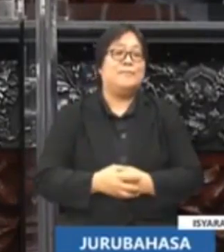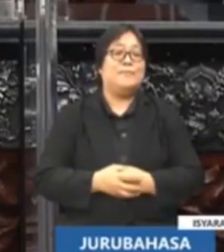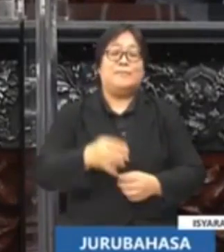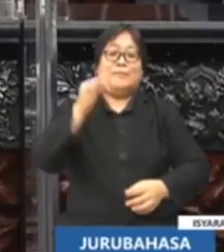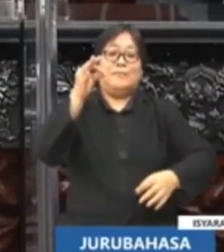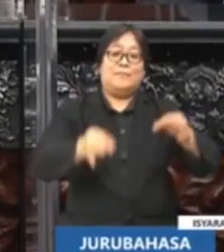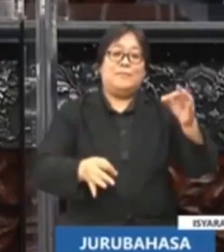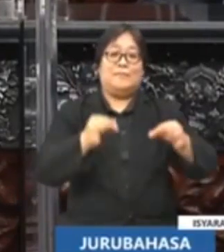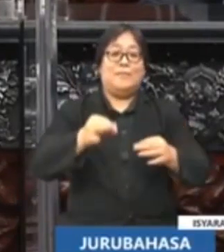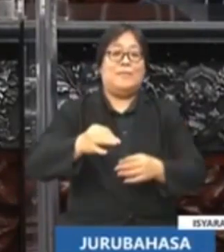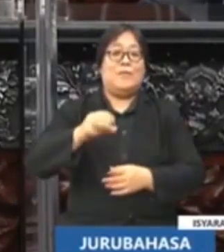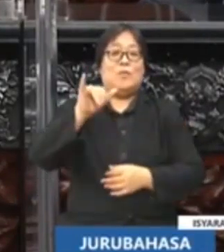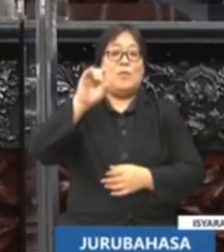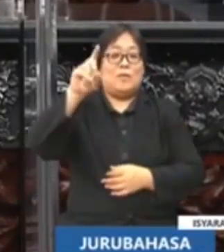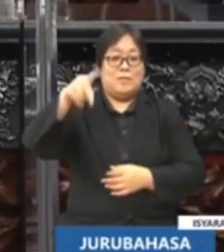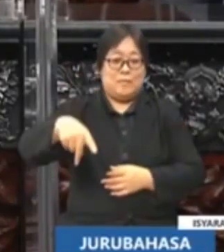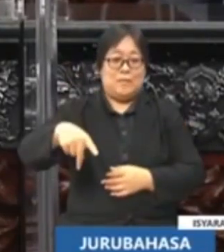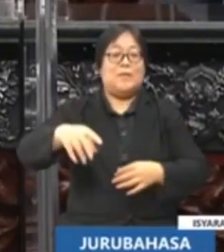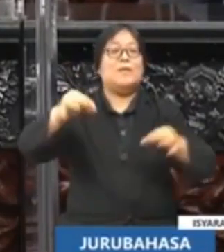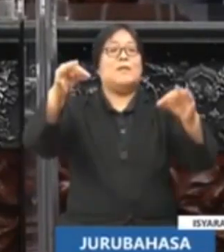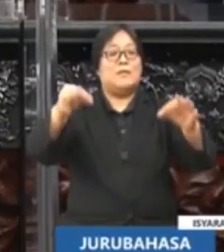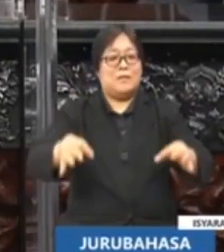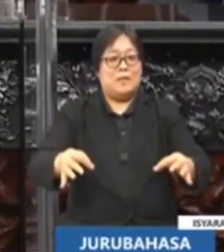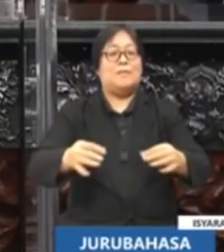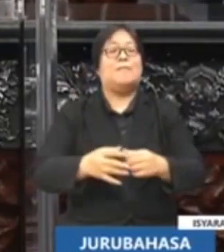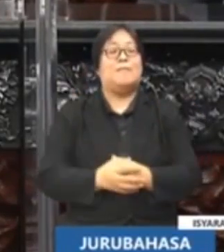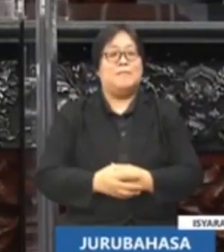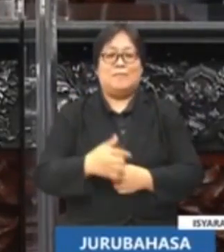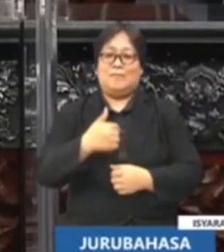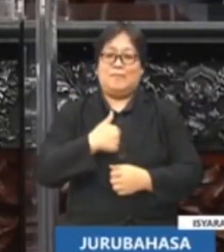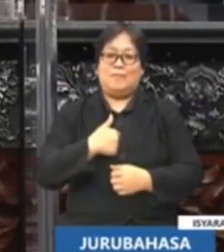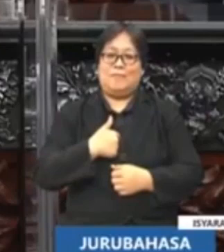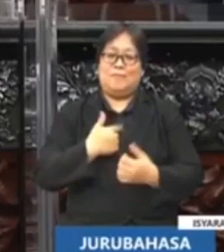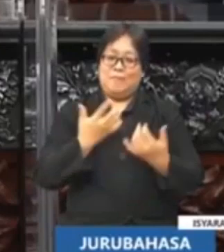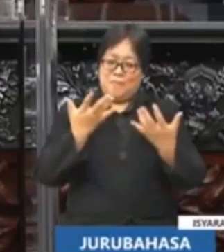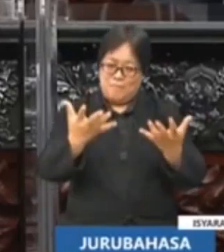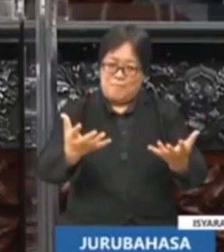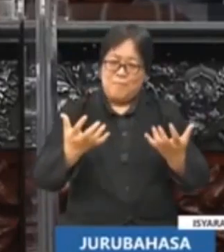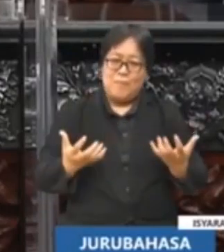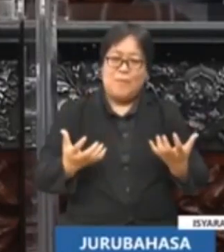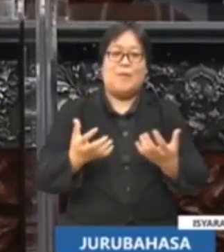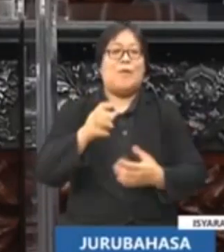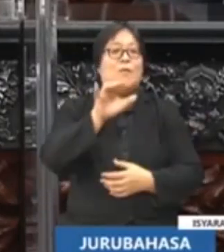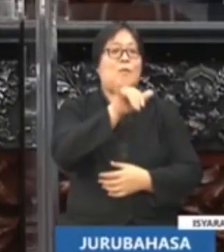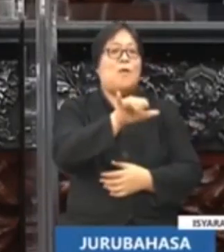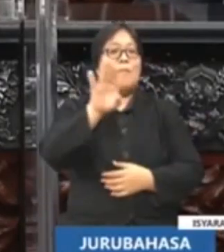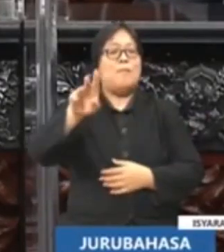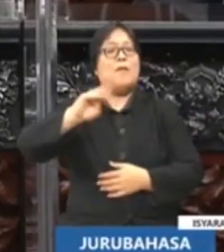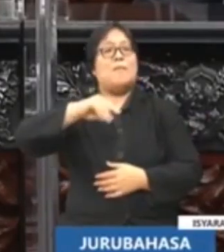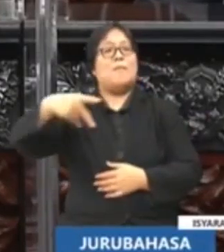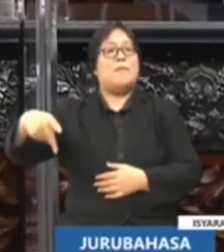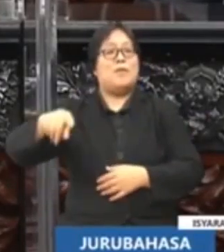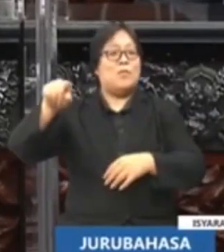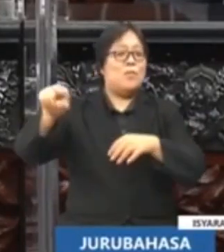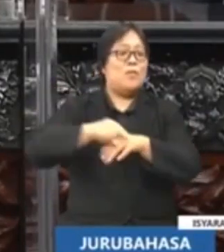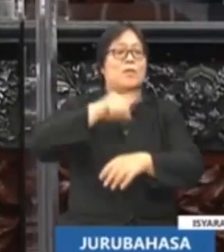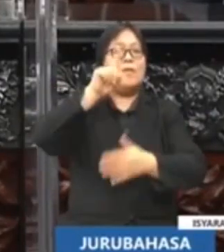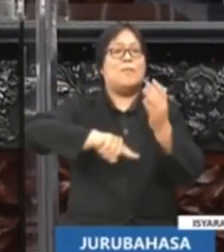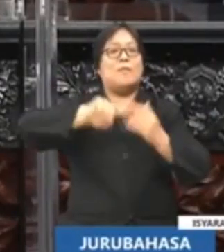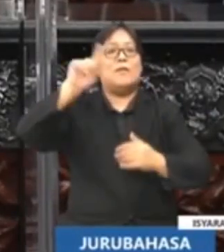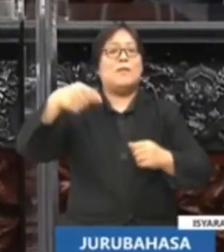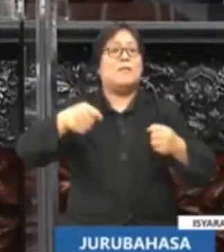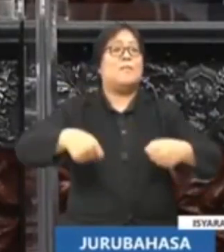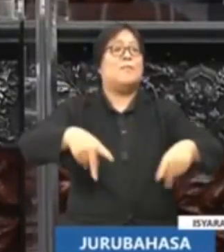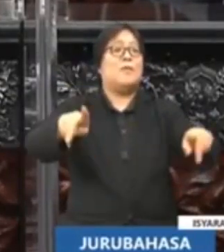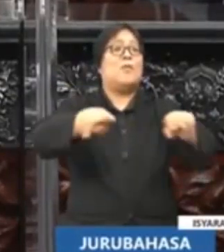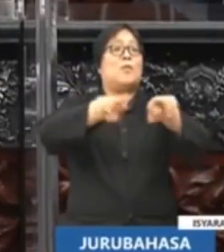kalaupun speaker buat keputusan gitu Saya mau ahli parlemen menggunakan apa saja